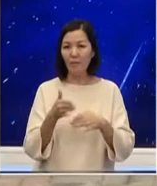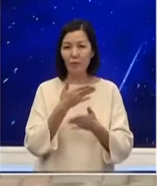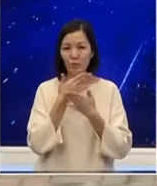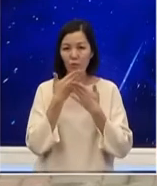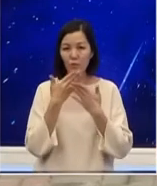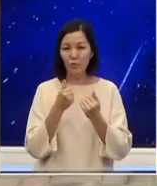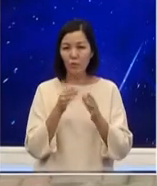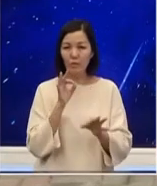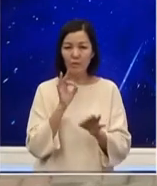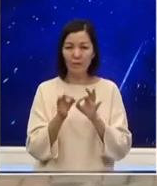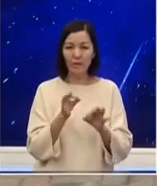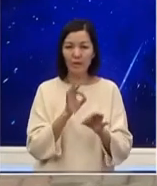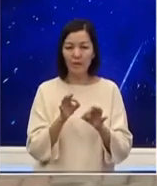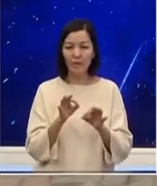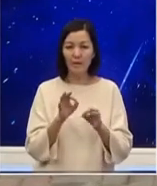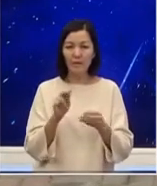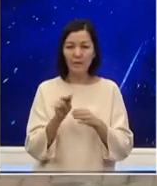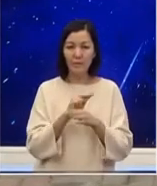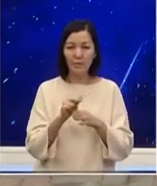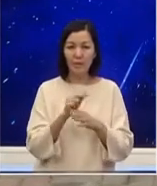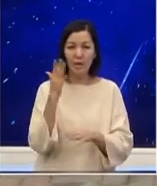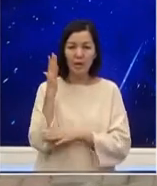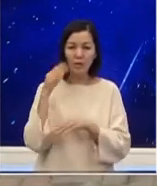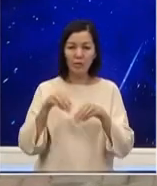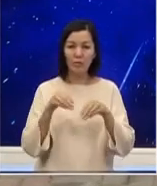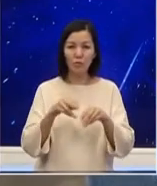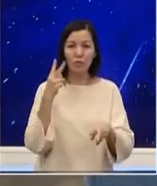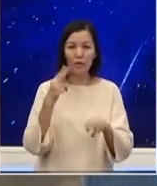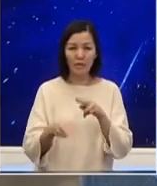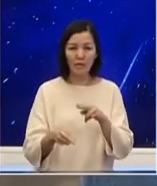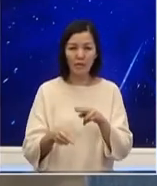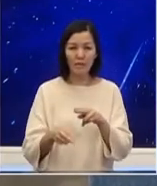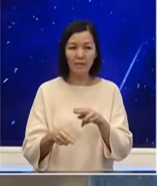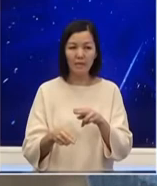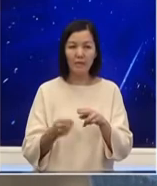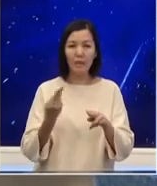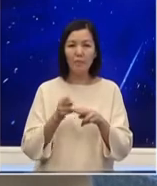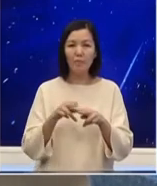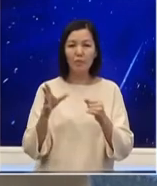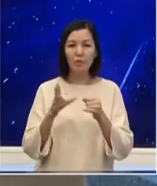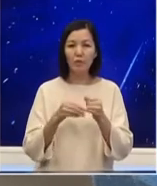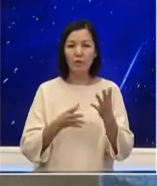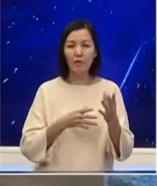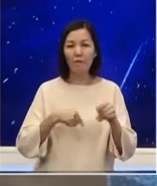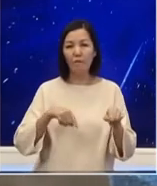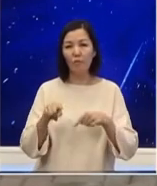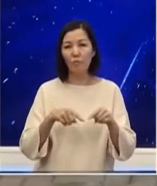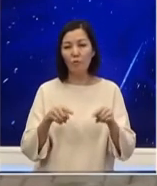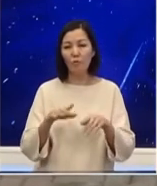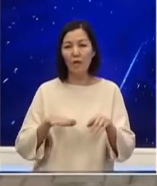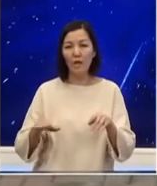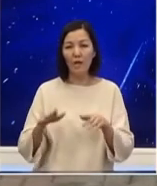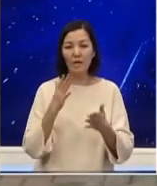аяқталған. Жаңағы ағаш отырғызу жұмыстары аяқталған. Айта кетсек, бұл жерде футбол алаңы